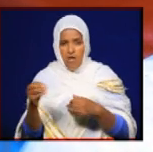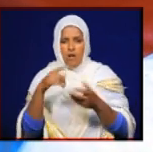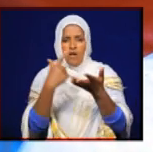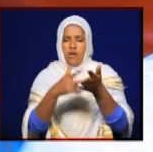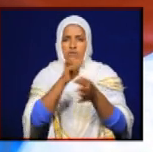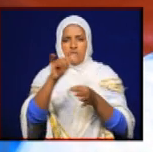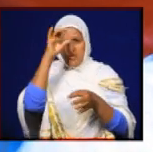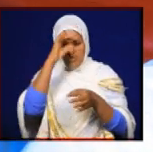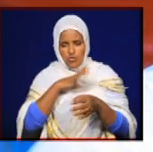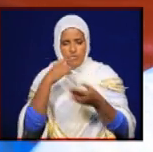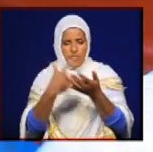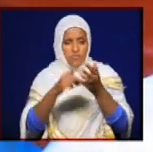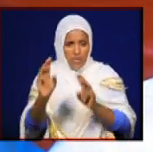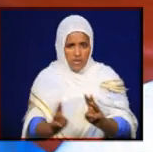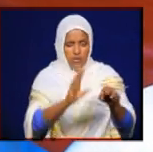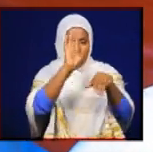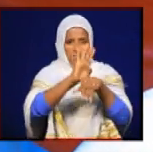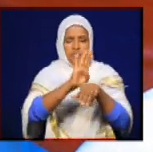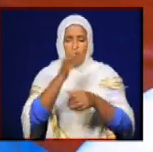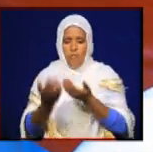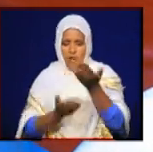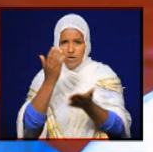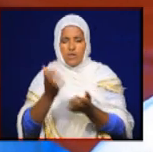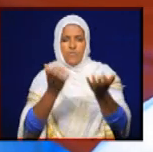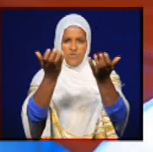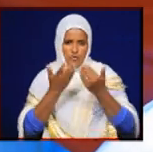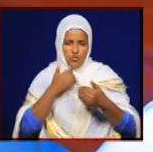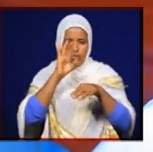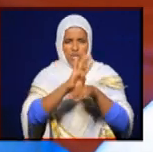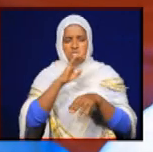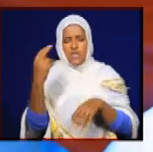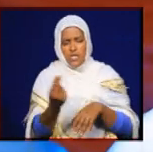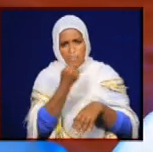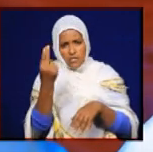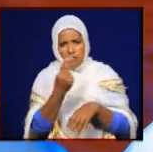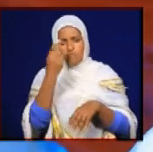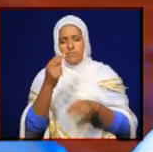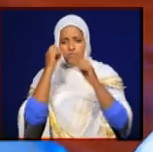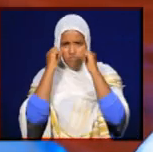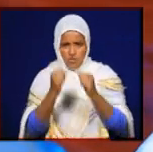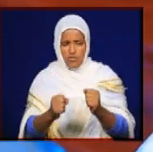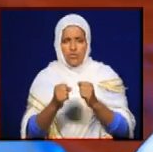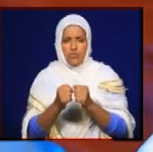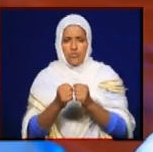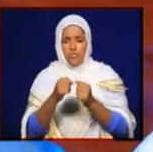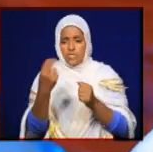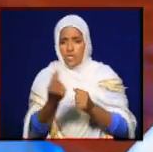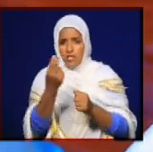እና እነዚህን ሰዎች በዚህ መልኩ ቤተክርስቲያን ማገልገል የሚፈልጉትም ቤተክርስቲያን ልትጠቀምባቸው